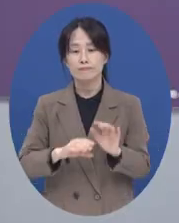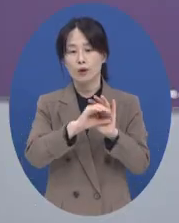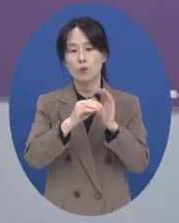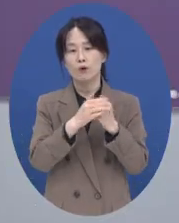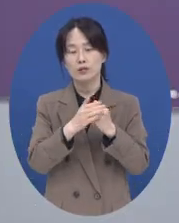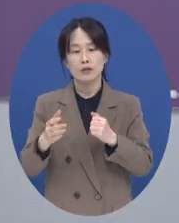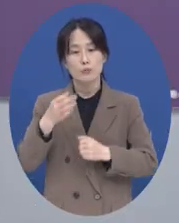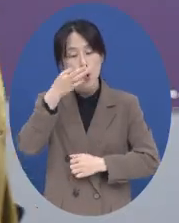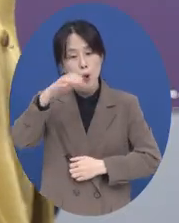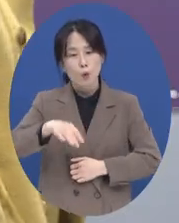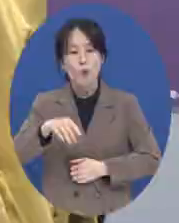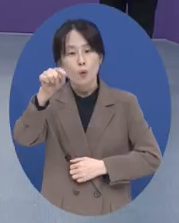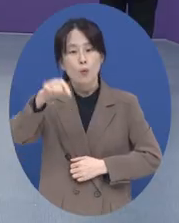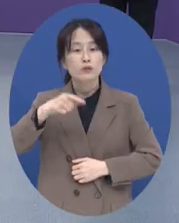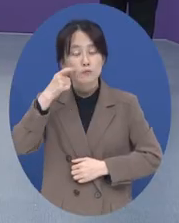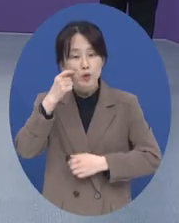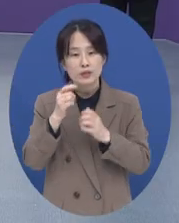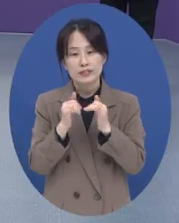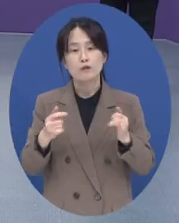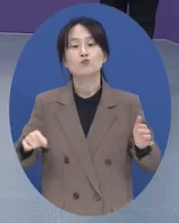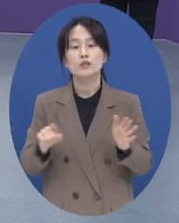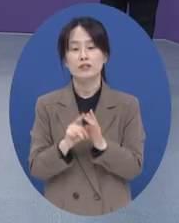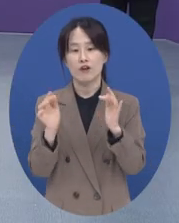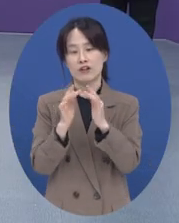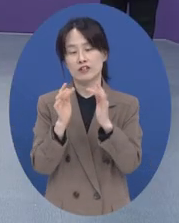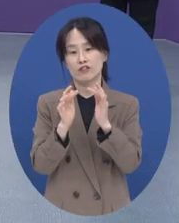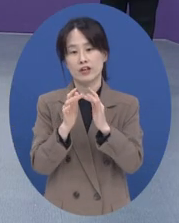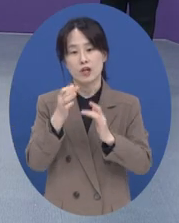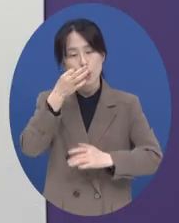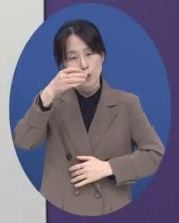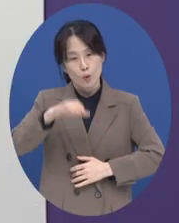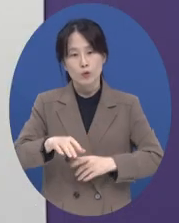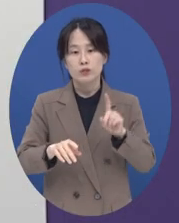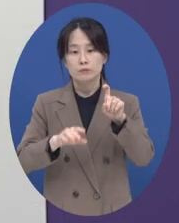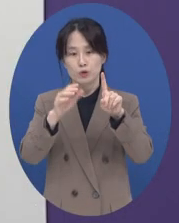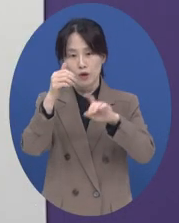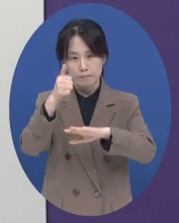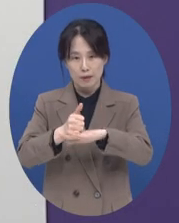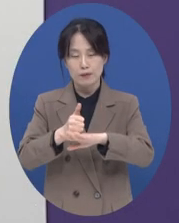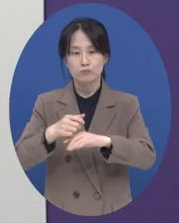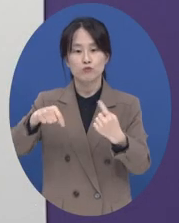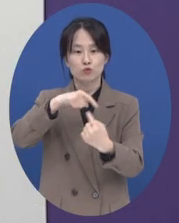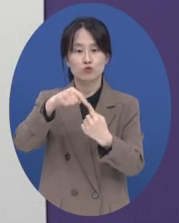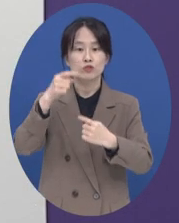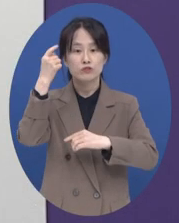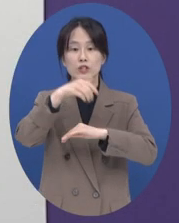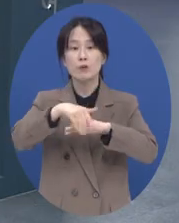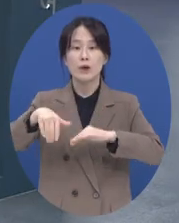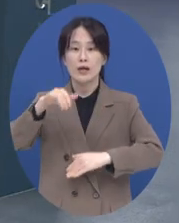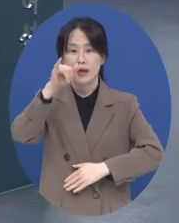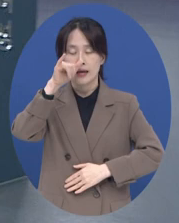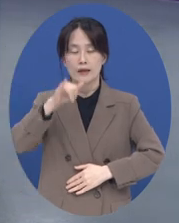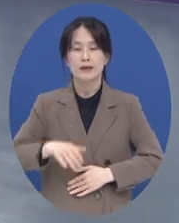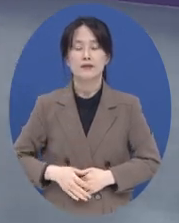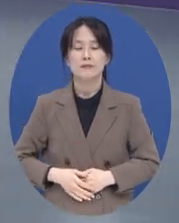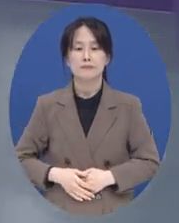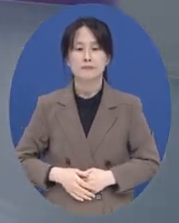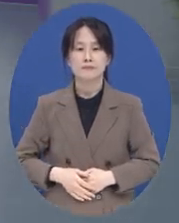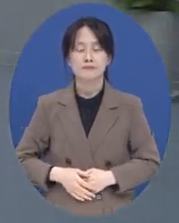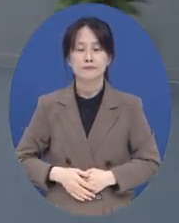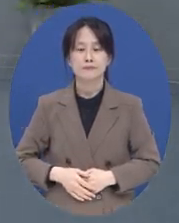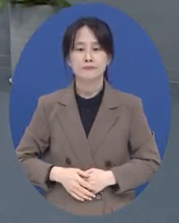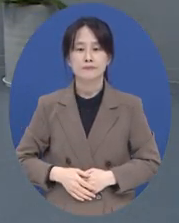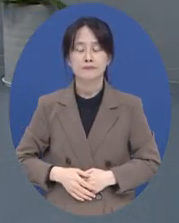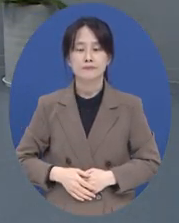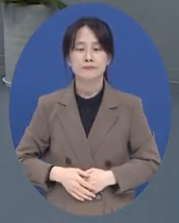코르 날 그로 전시관 방문이 어려운 도민들을 위한 싸이 버전 수간 도 오는 11월 말부터 운영될 예정 딱 경기 줄 tv